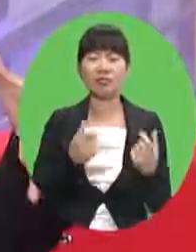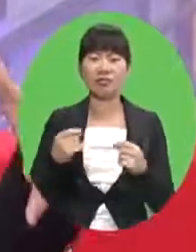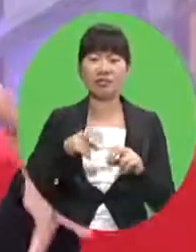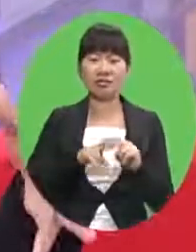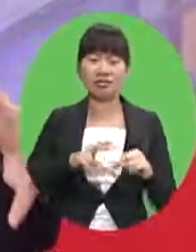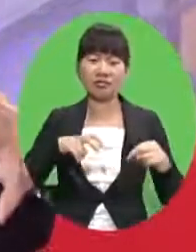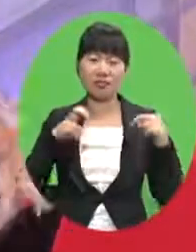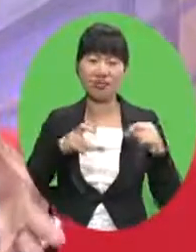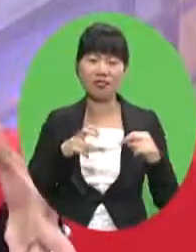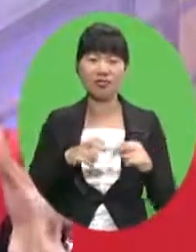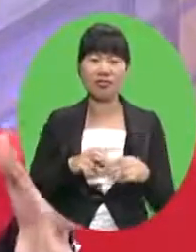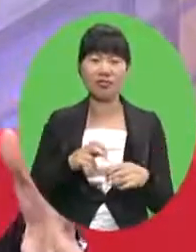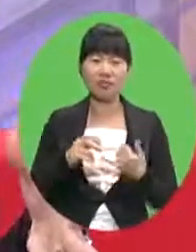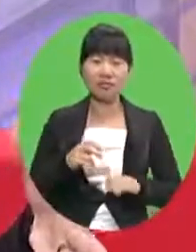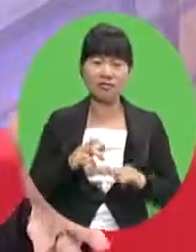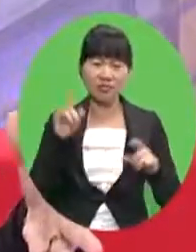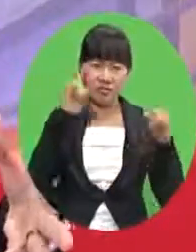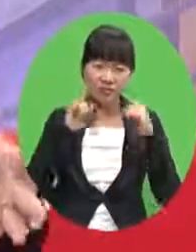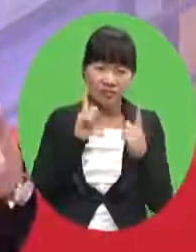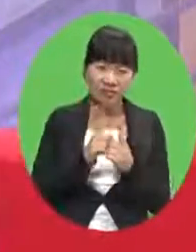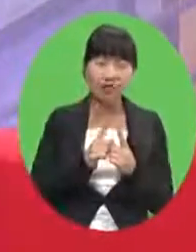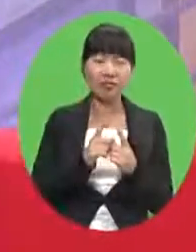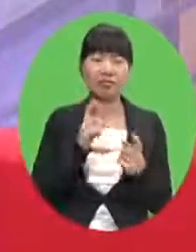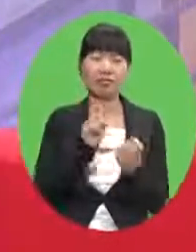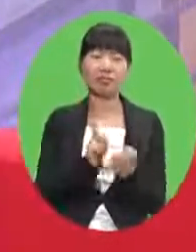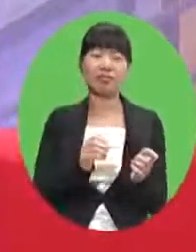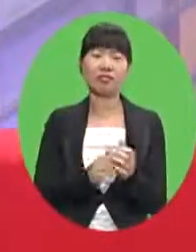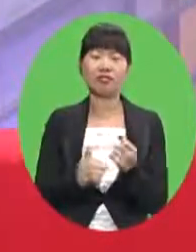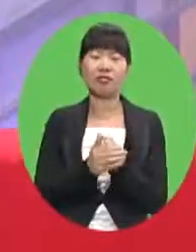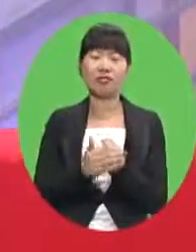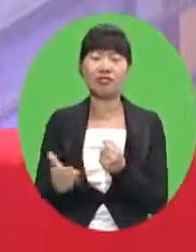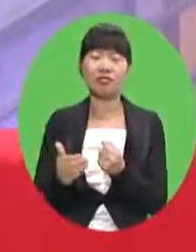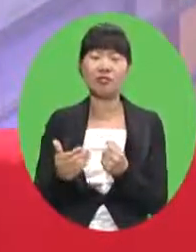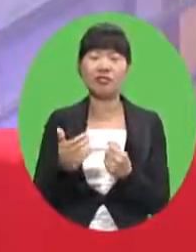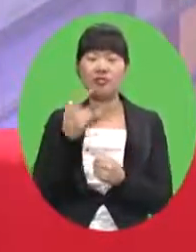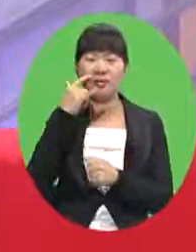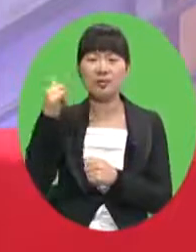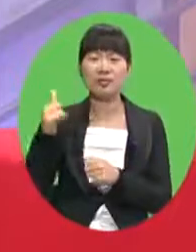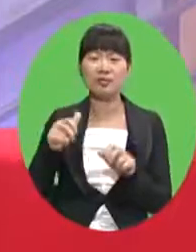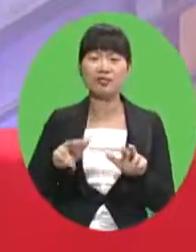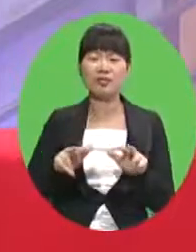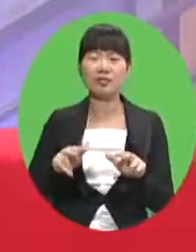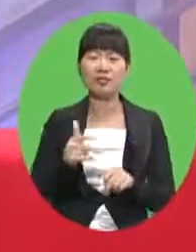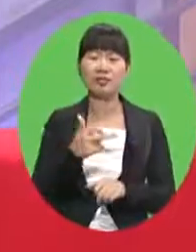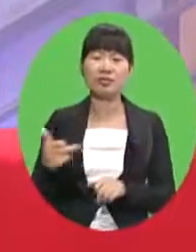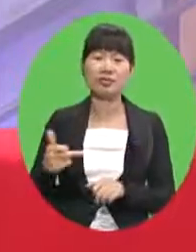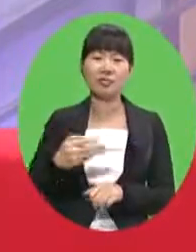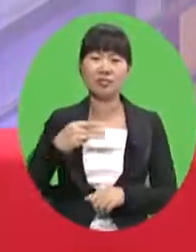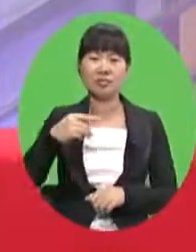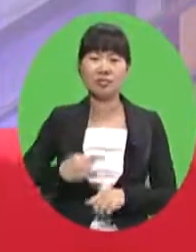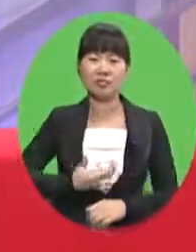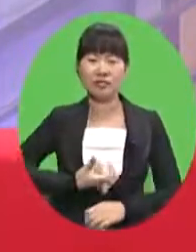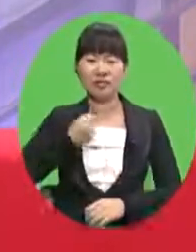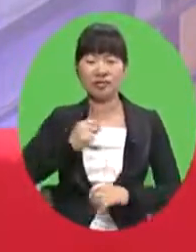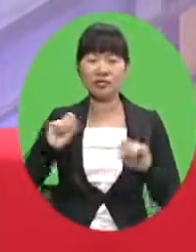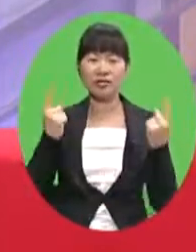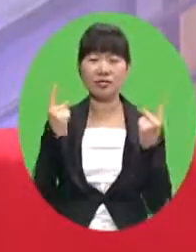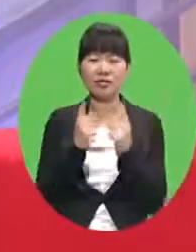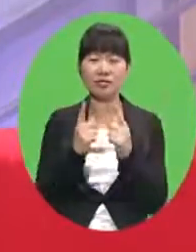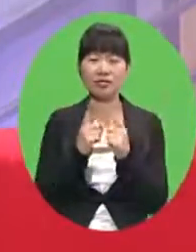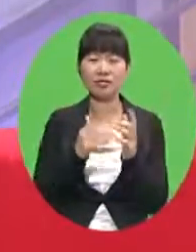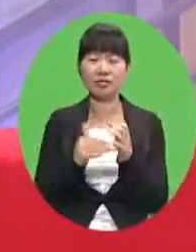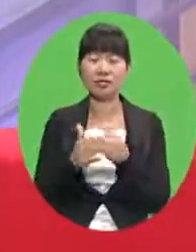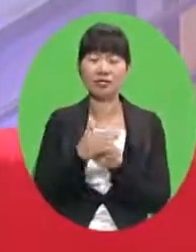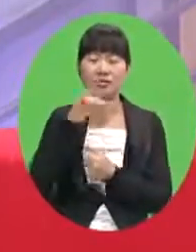현장에 아이가 다치는 장면을 목격을 했거든요. 그래서 그렇듯이 부모가 굉장히 큰 트라우마를 동시에 겪기 때문에